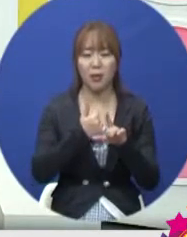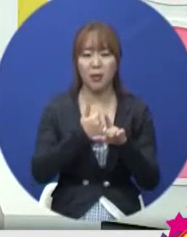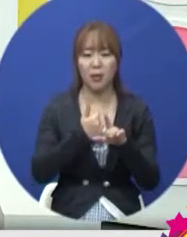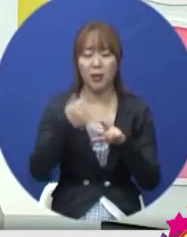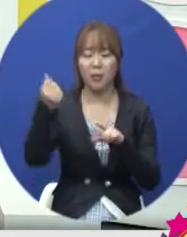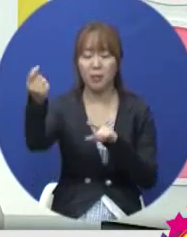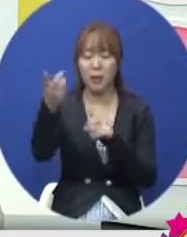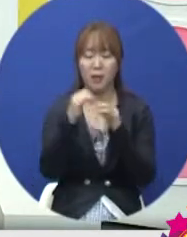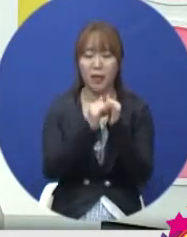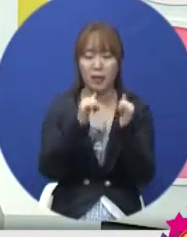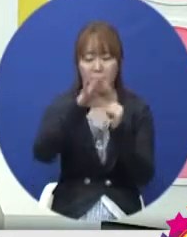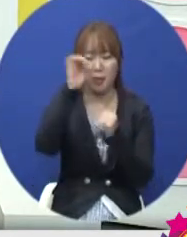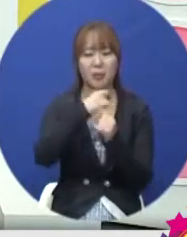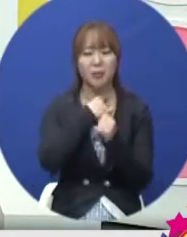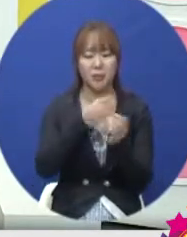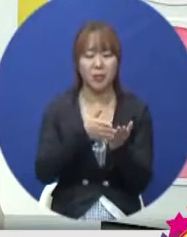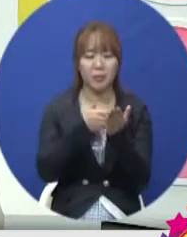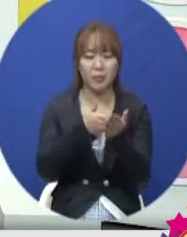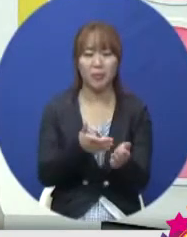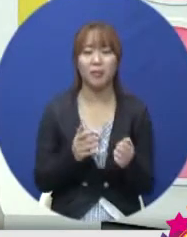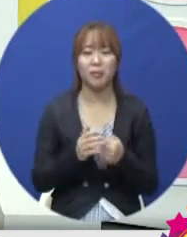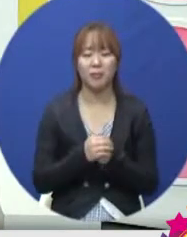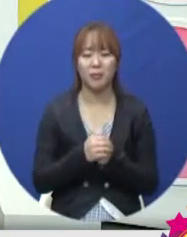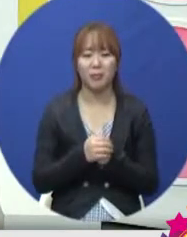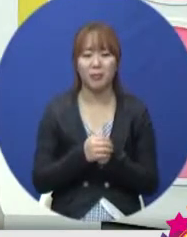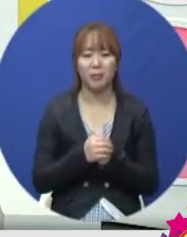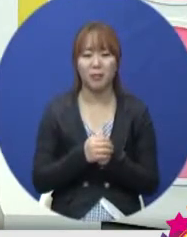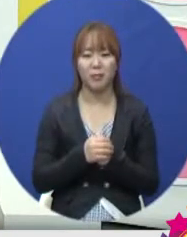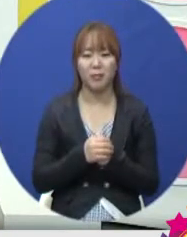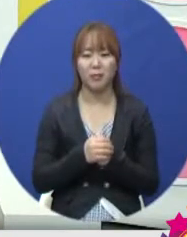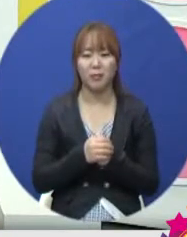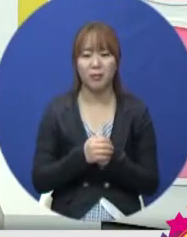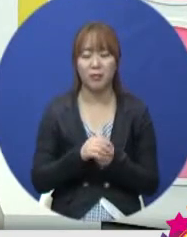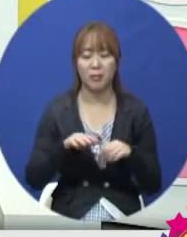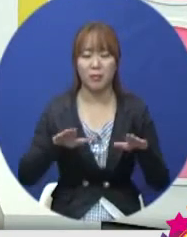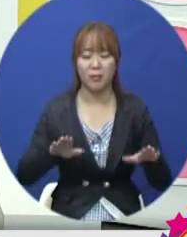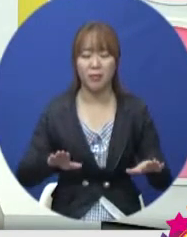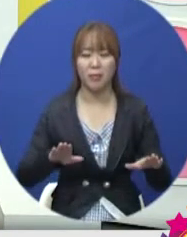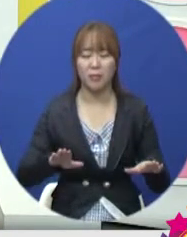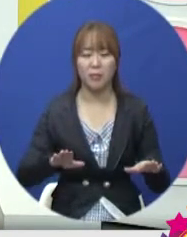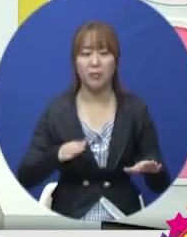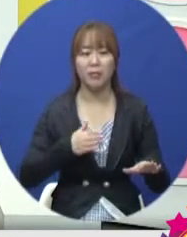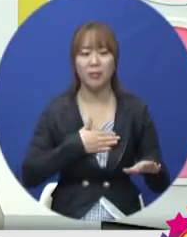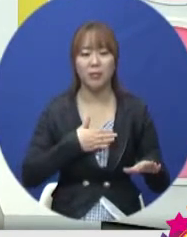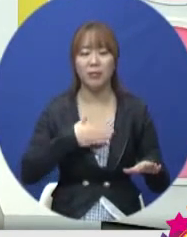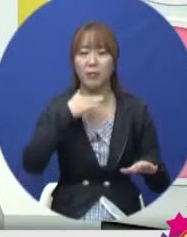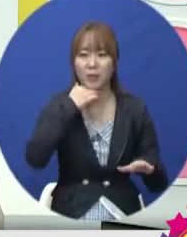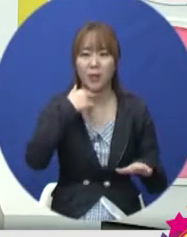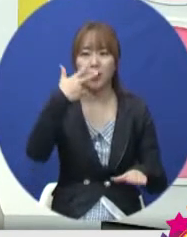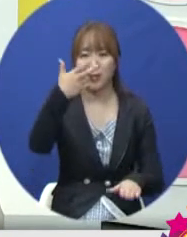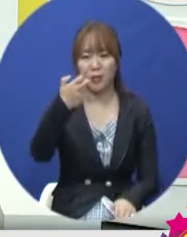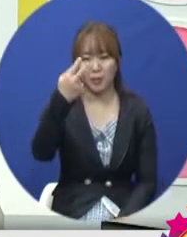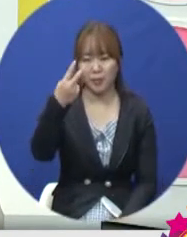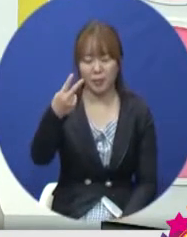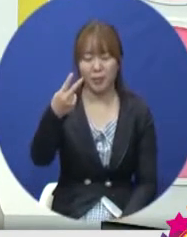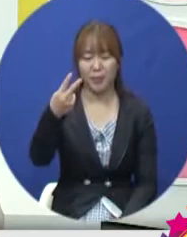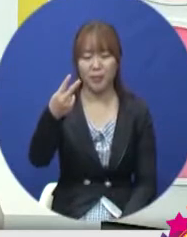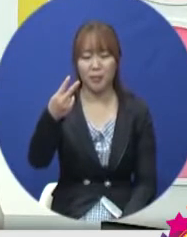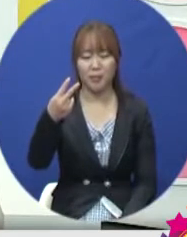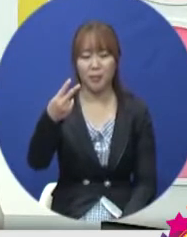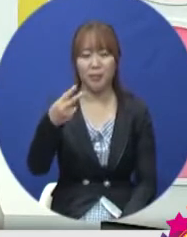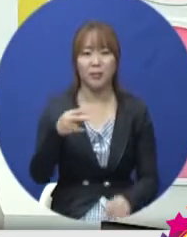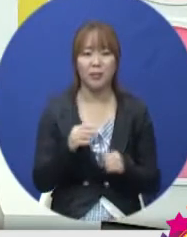네, 좀 신청을 네, 네. 했습니다. 네, 네, 네. 그 지금 내가 나이가 지금 7학년 2반이거든요.